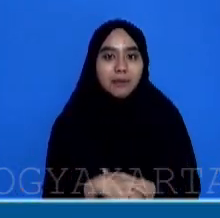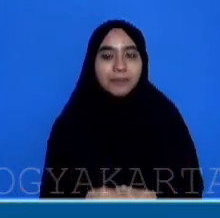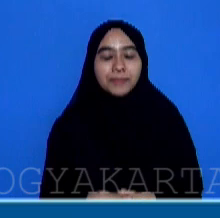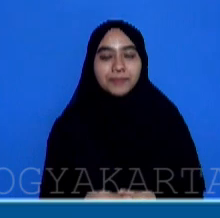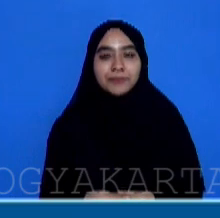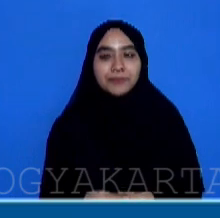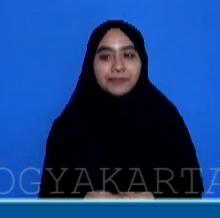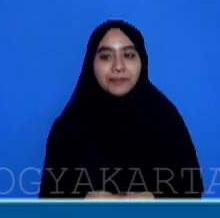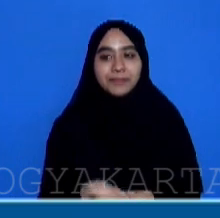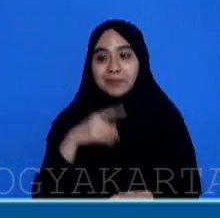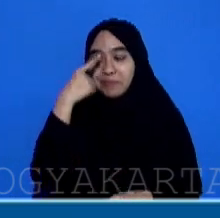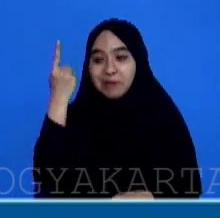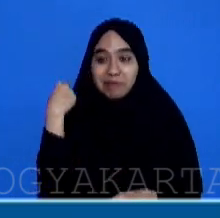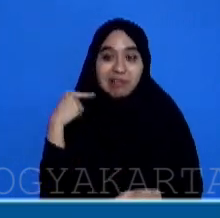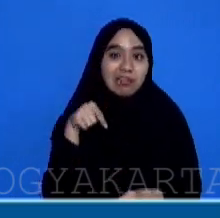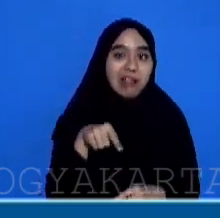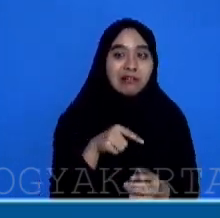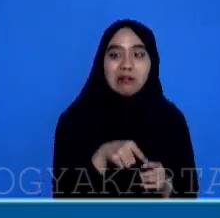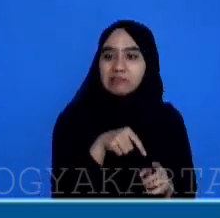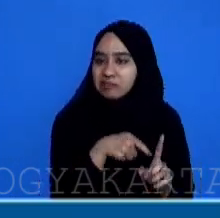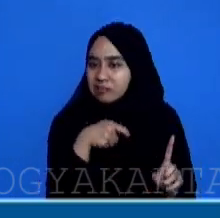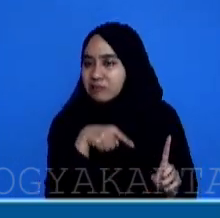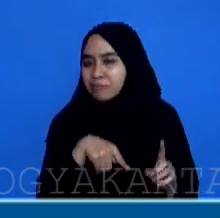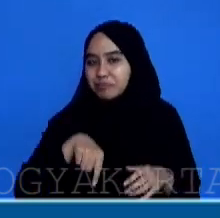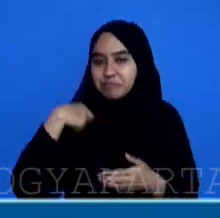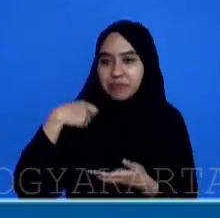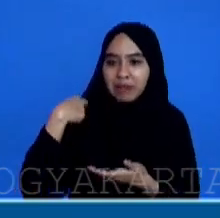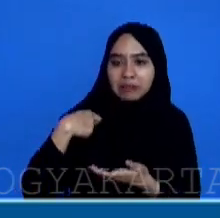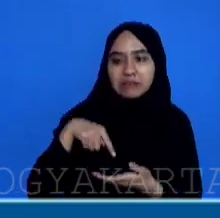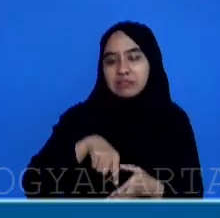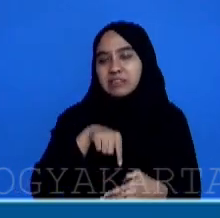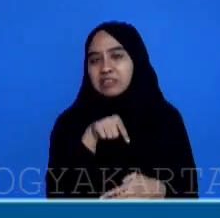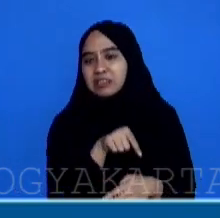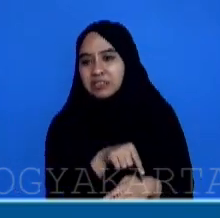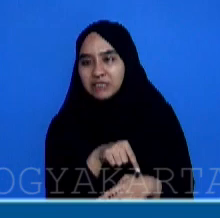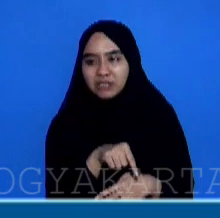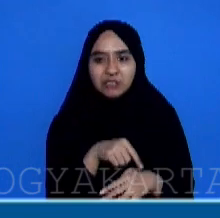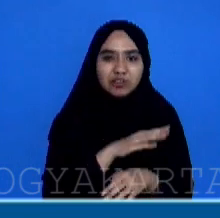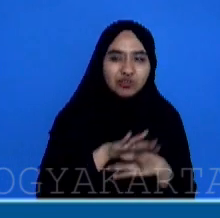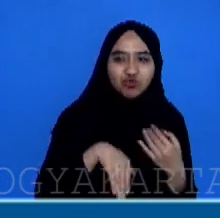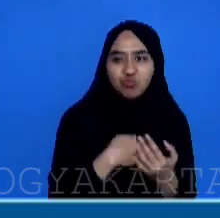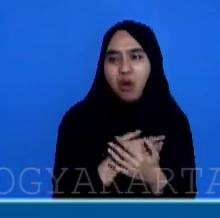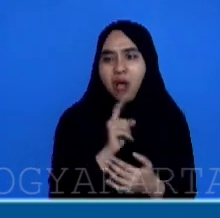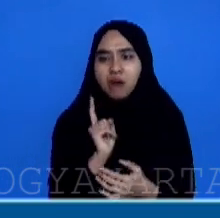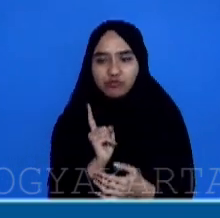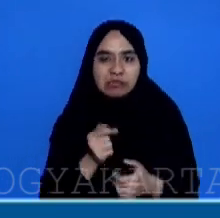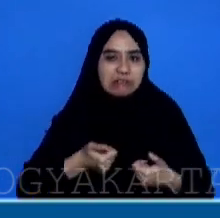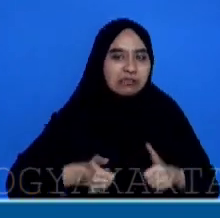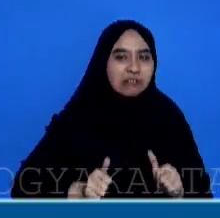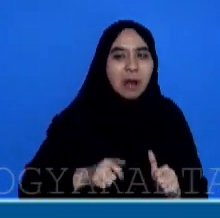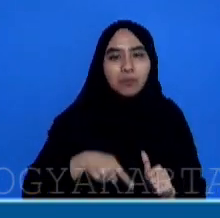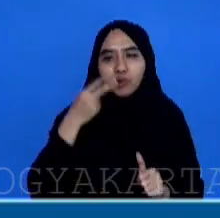Pemerintah numantar Menteri Koordinator Bidang Kemaritiman dan Investasi ngemotaken supados sedaya pihak tansah siaga kangge ngadepi El